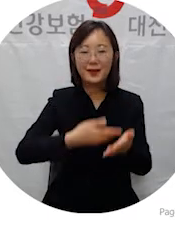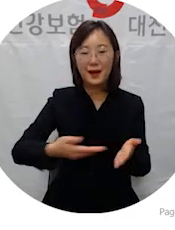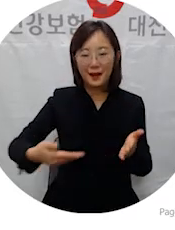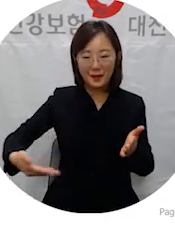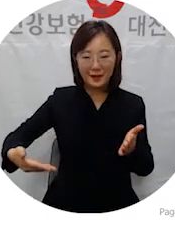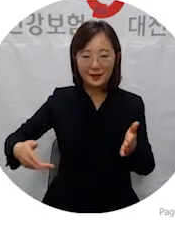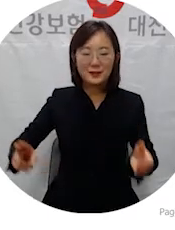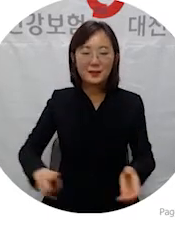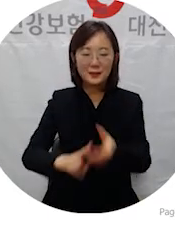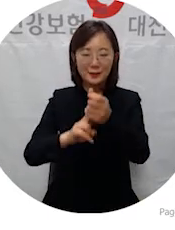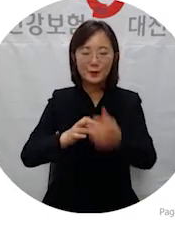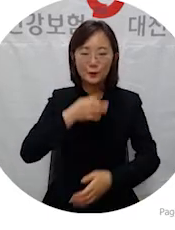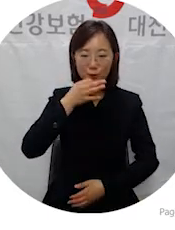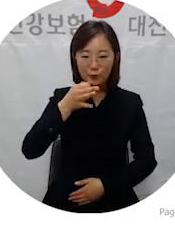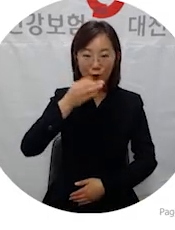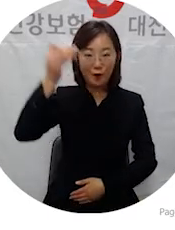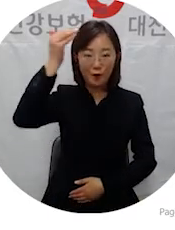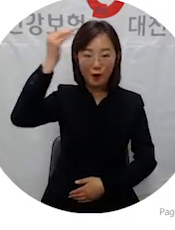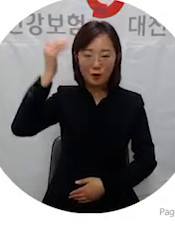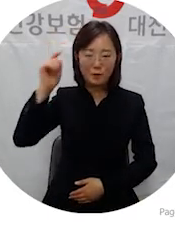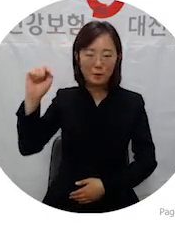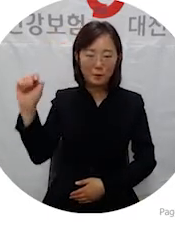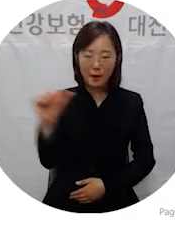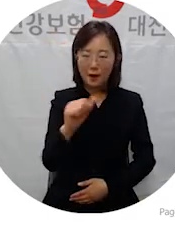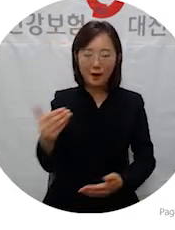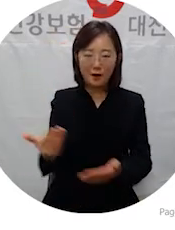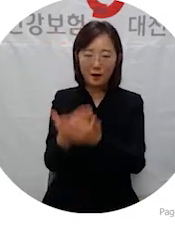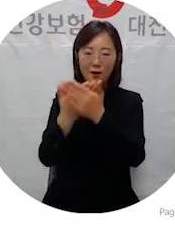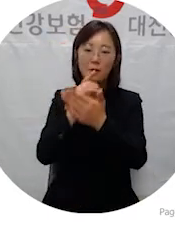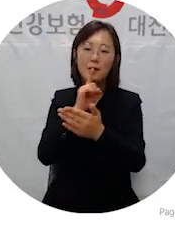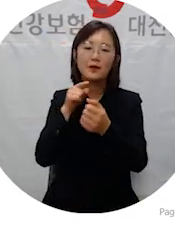이는 대한민국의 초고도 성장을 말하는데요.